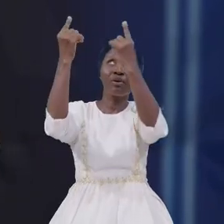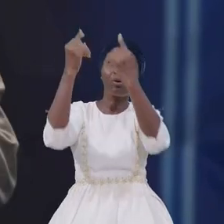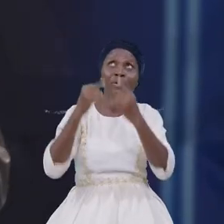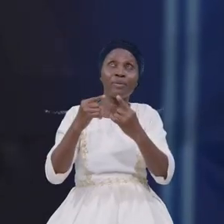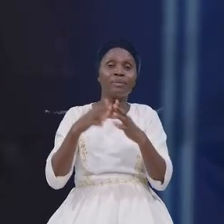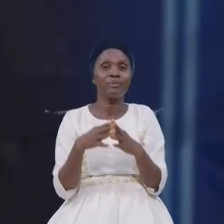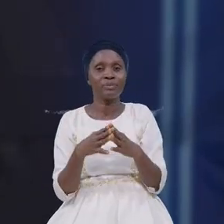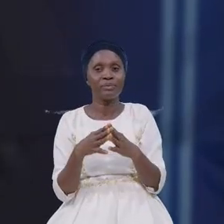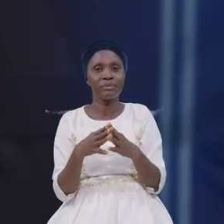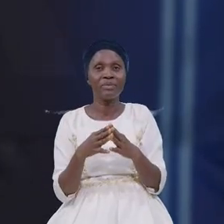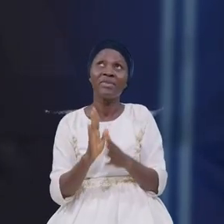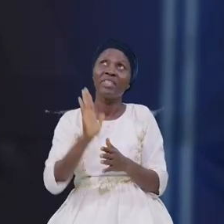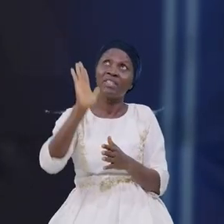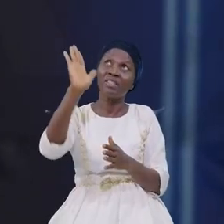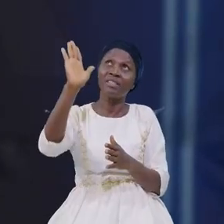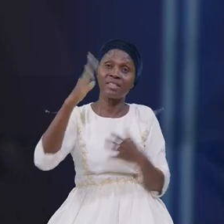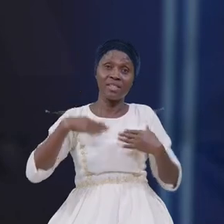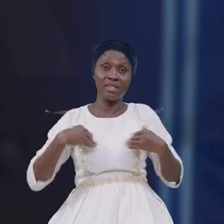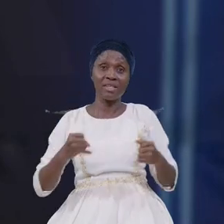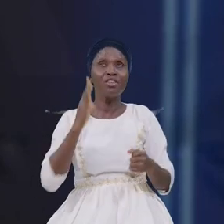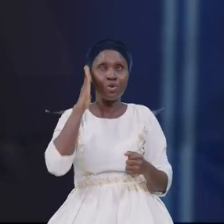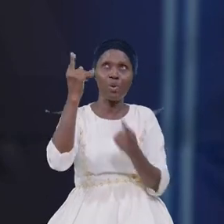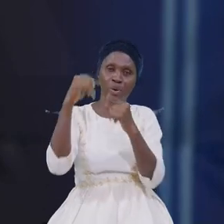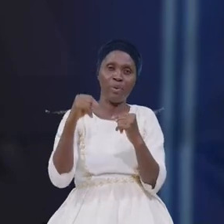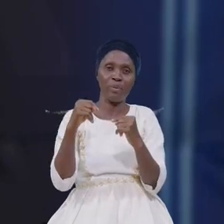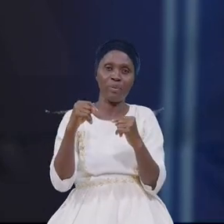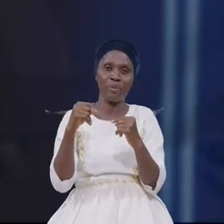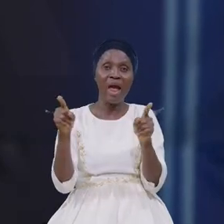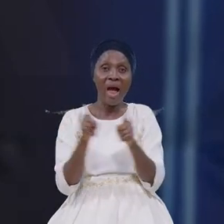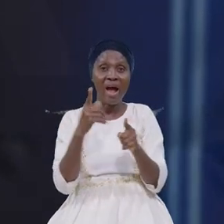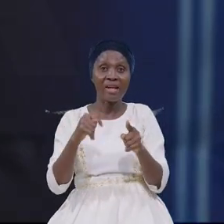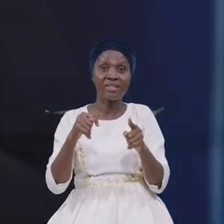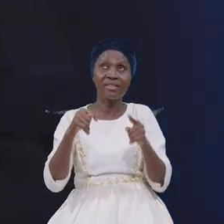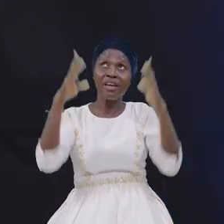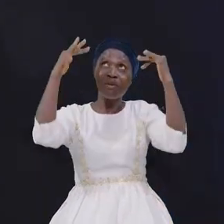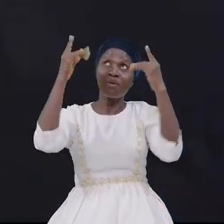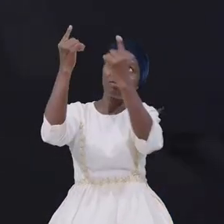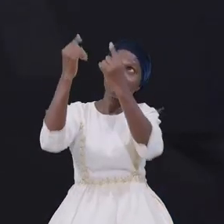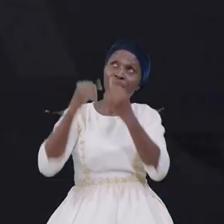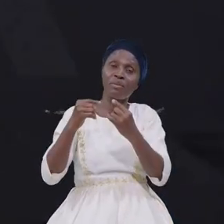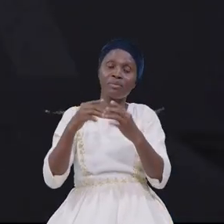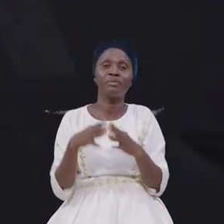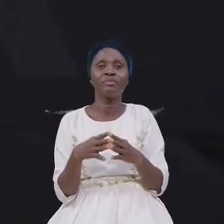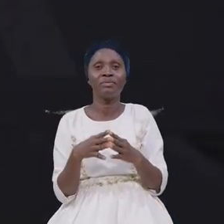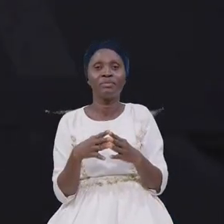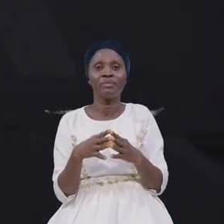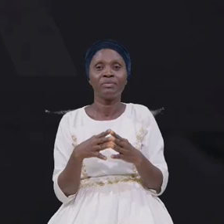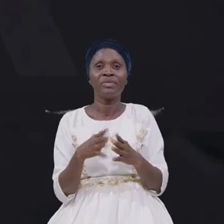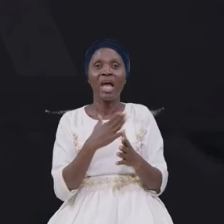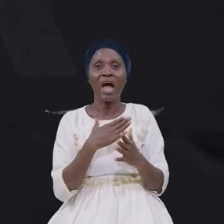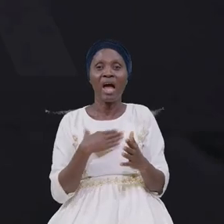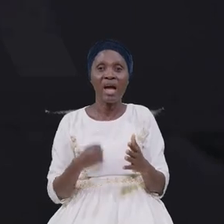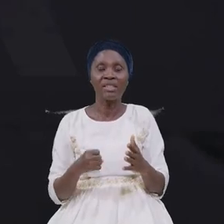comme la pluie tombe. Sa guérison va venir comme la pluie descend, comme la pluie et la